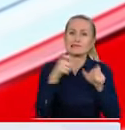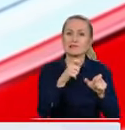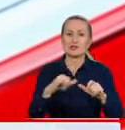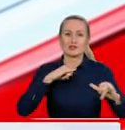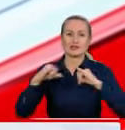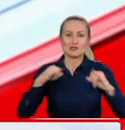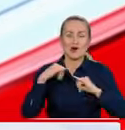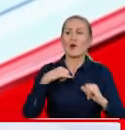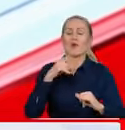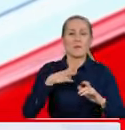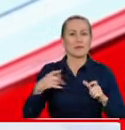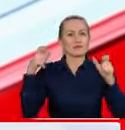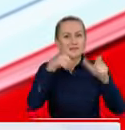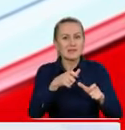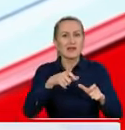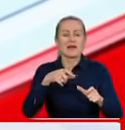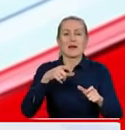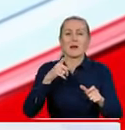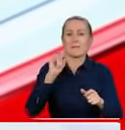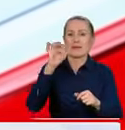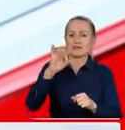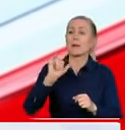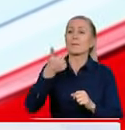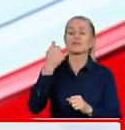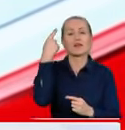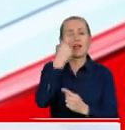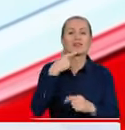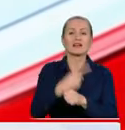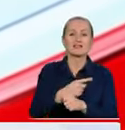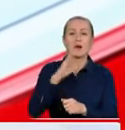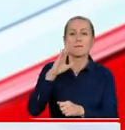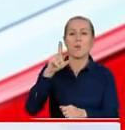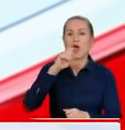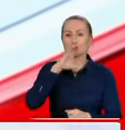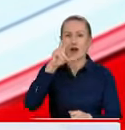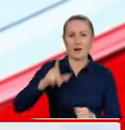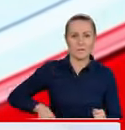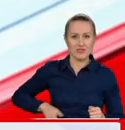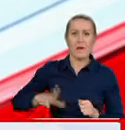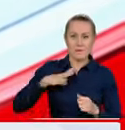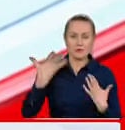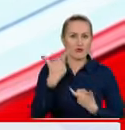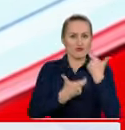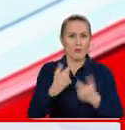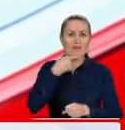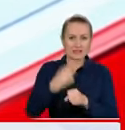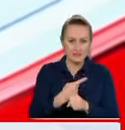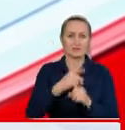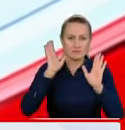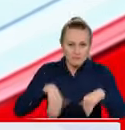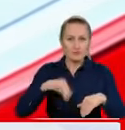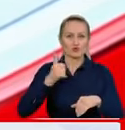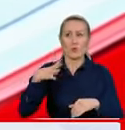zmianę stanowiska. Przypomnę, że pierwsze stanowisko ministra Błaszczaka było takie, żeby wykonać zobowiązania powzięte przez rząd